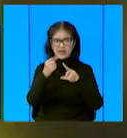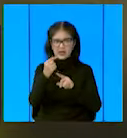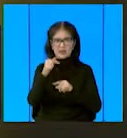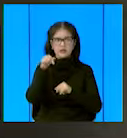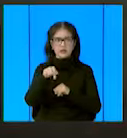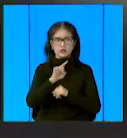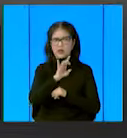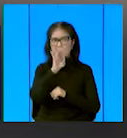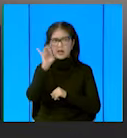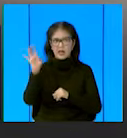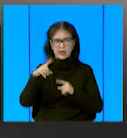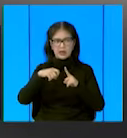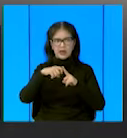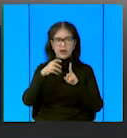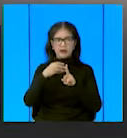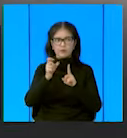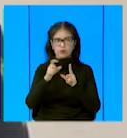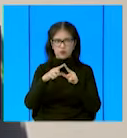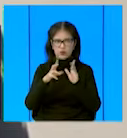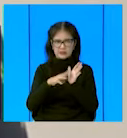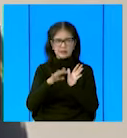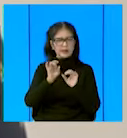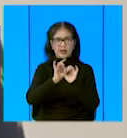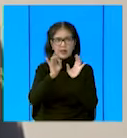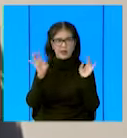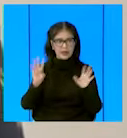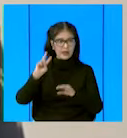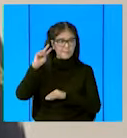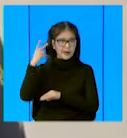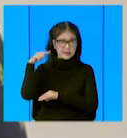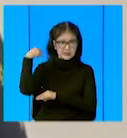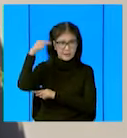Selatan, Kapuas, dan Banjarmasin. Dari kemarin itu yang kita